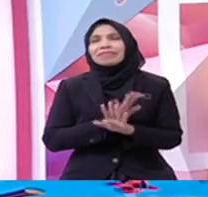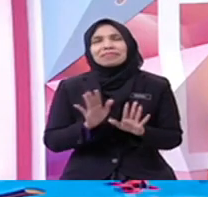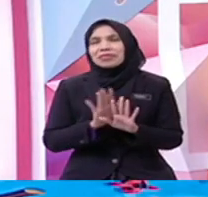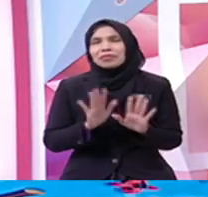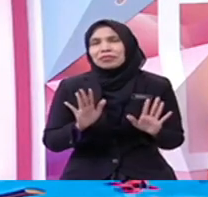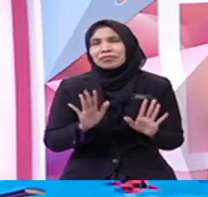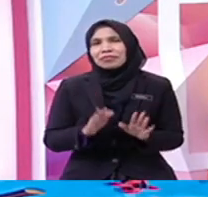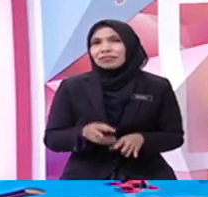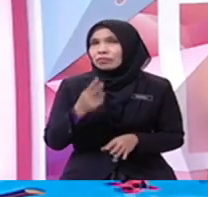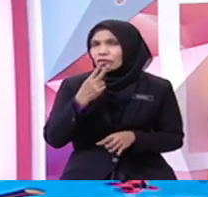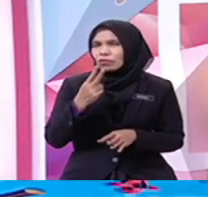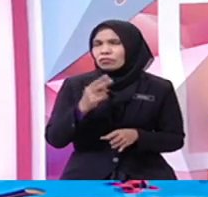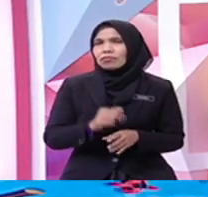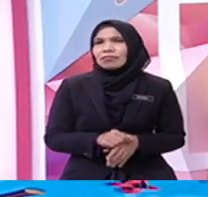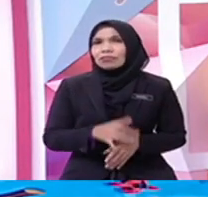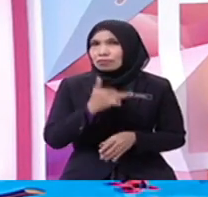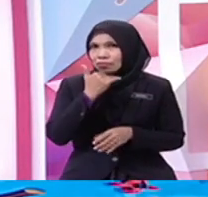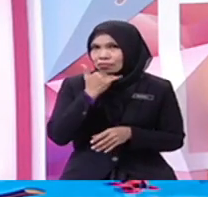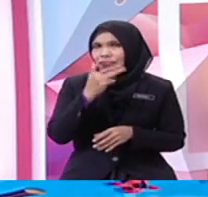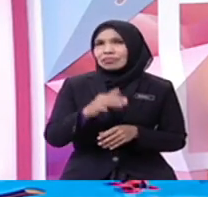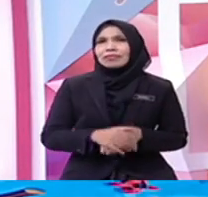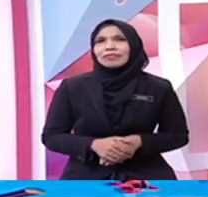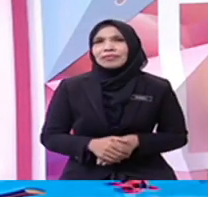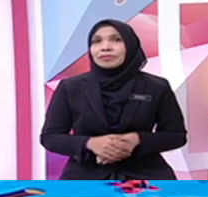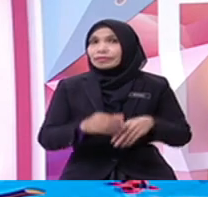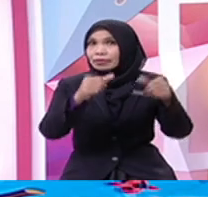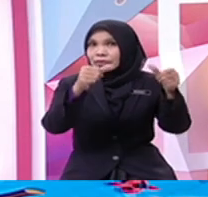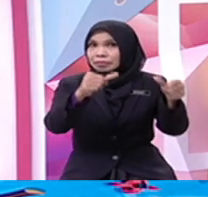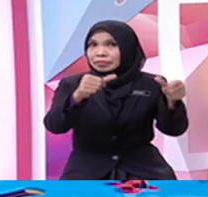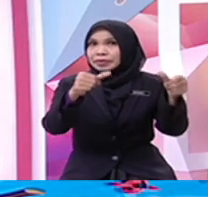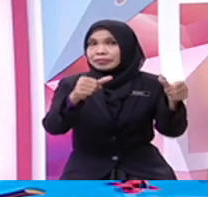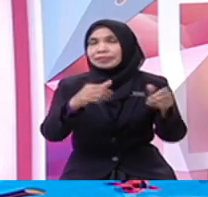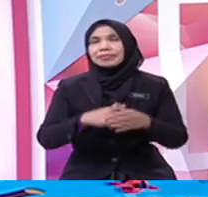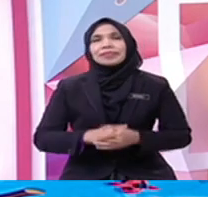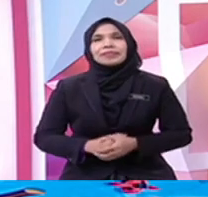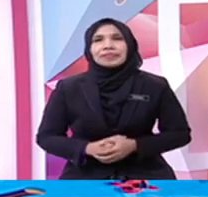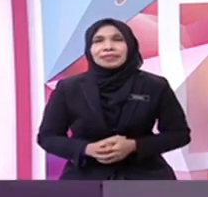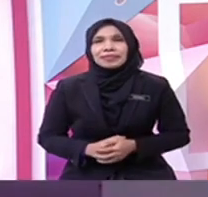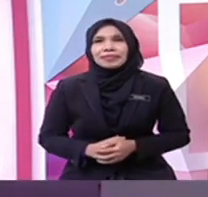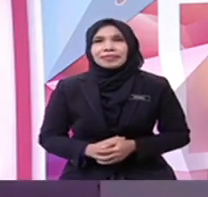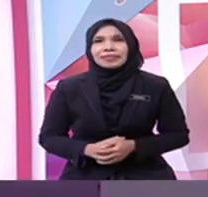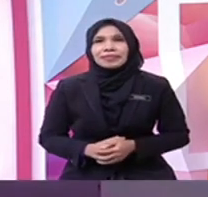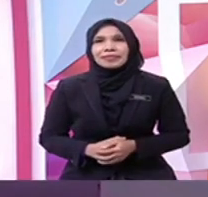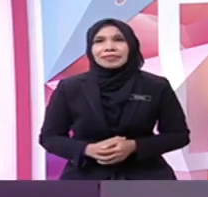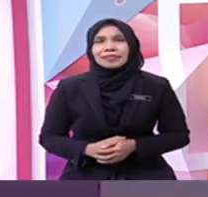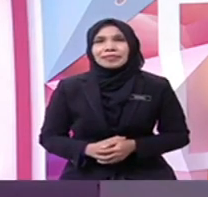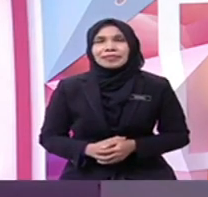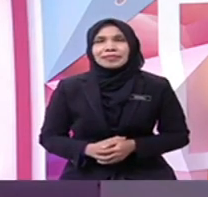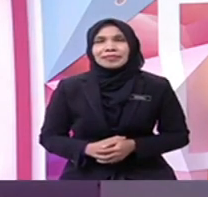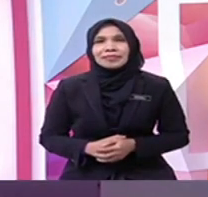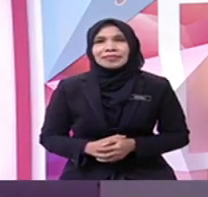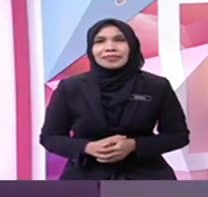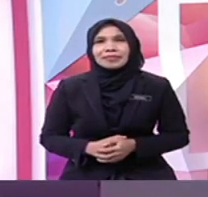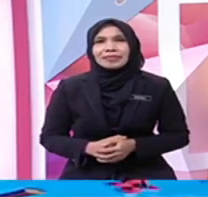jadi kita letak dekat bahagian tidak-tidak si hai oke yang seterusnya